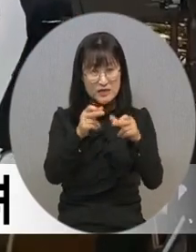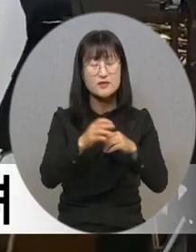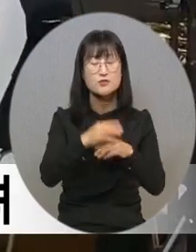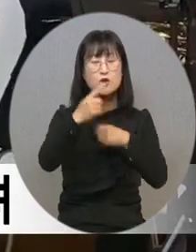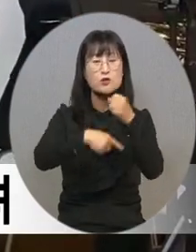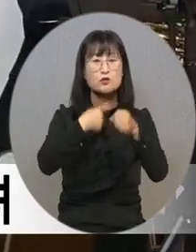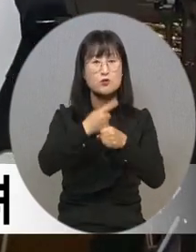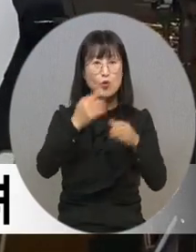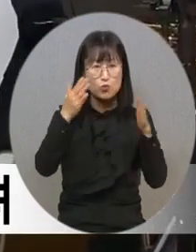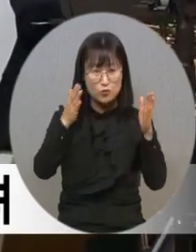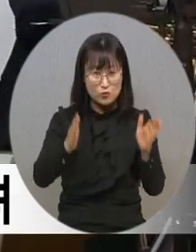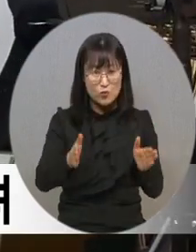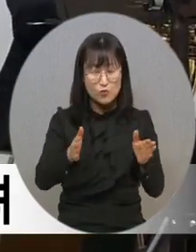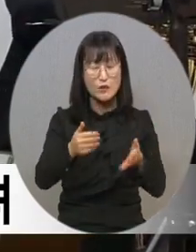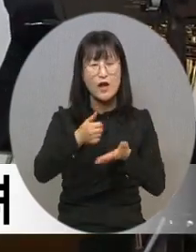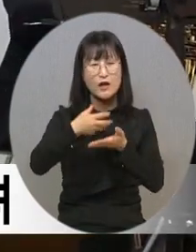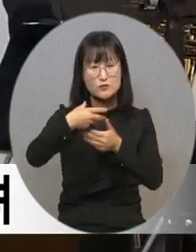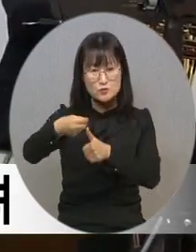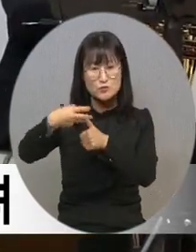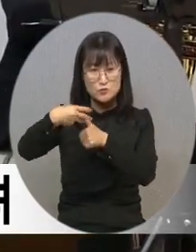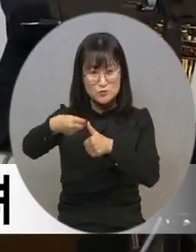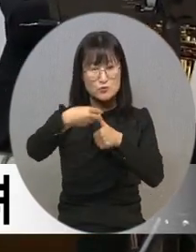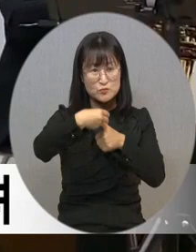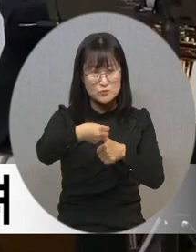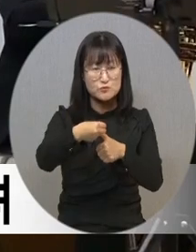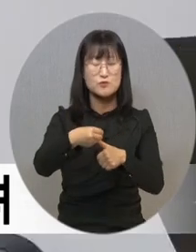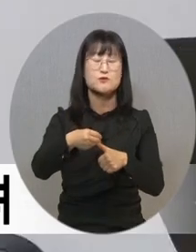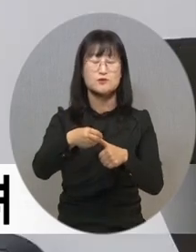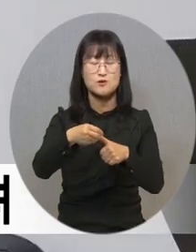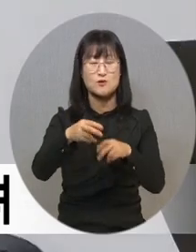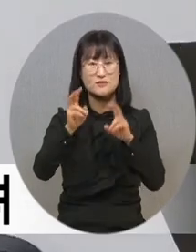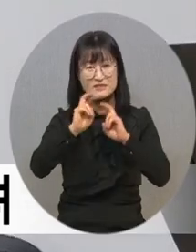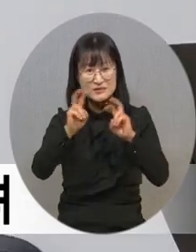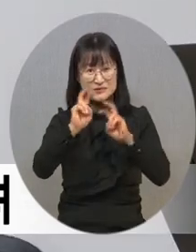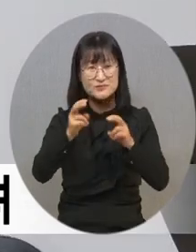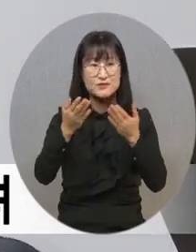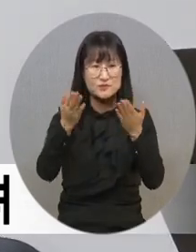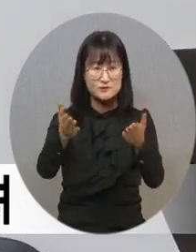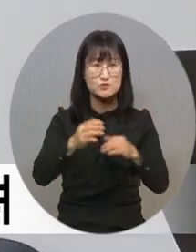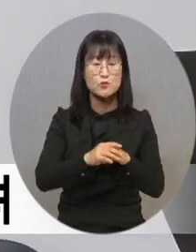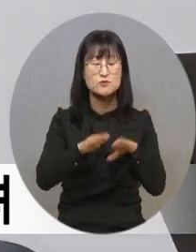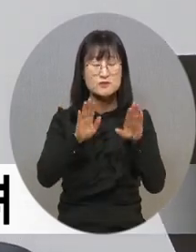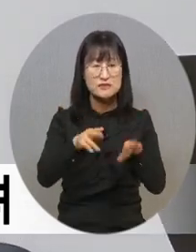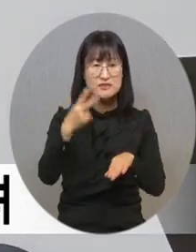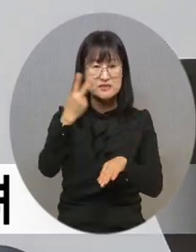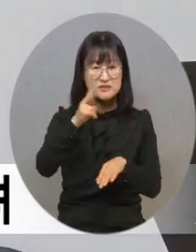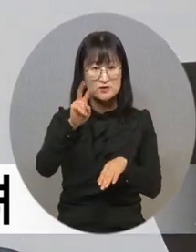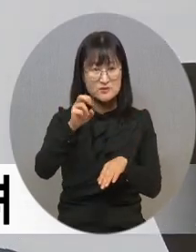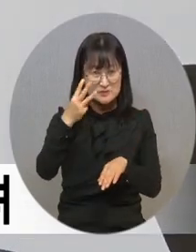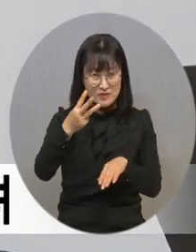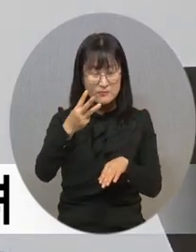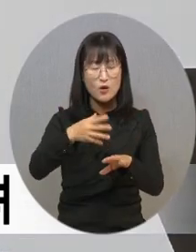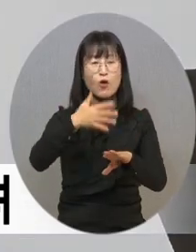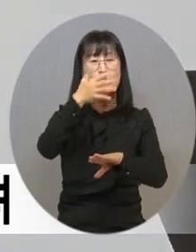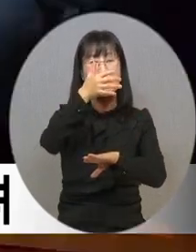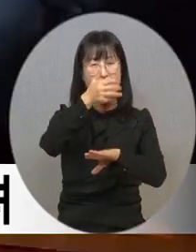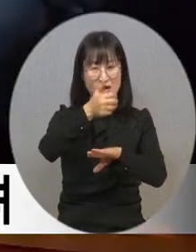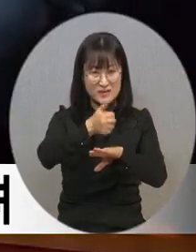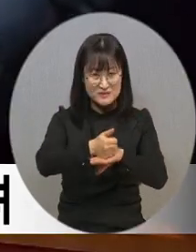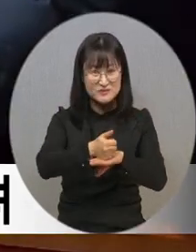1년도 많은 곳에 초청되어 다양한 곡을 선물했습니다. 오늘은 2023년 활동을 마무리하는